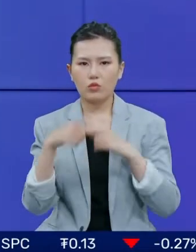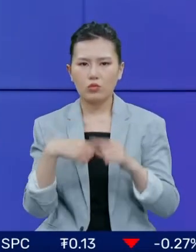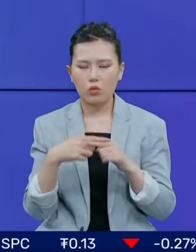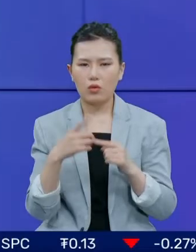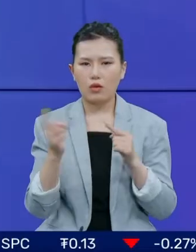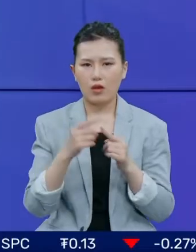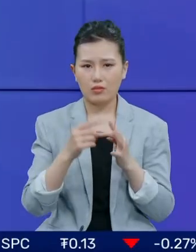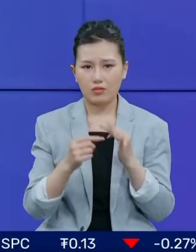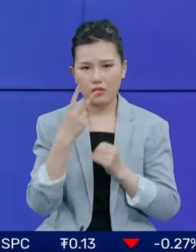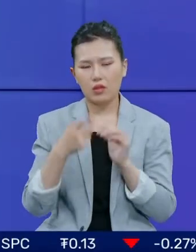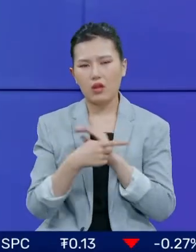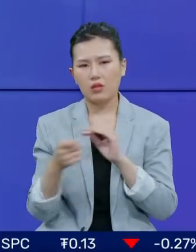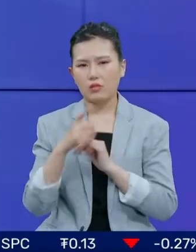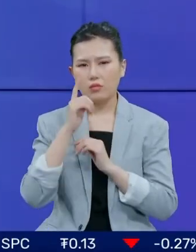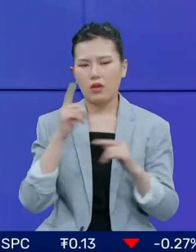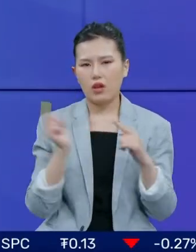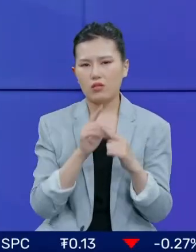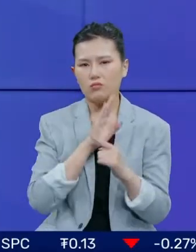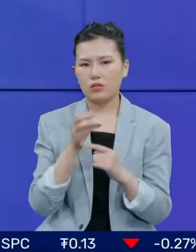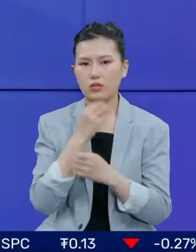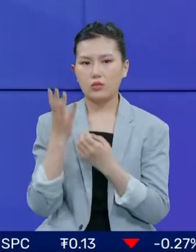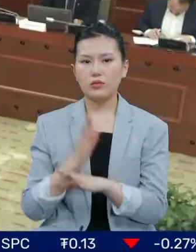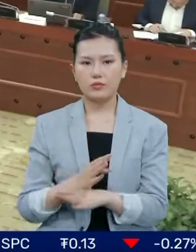намууд хатуухан хэллээ.